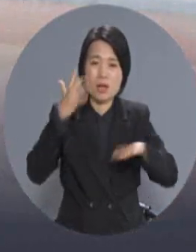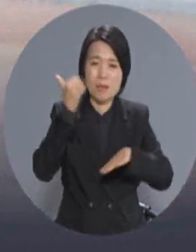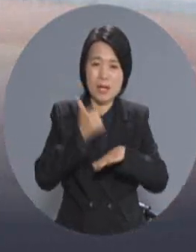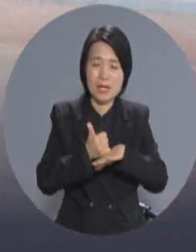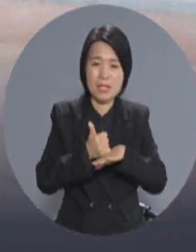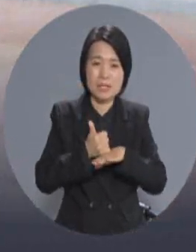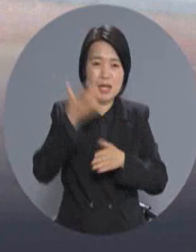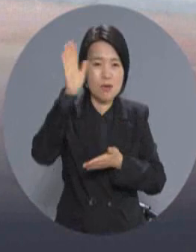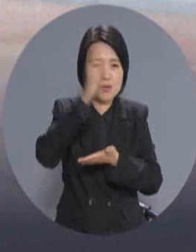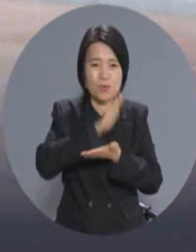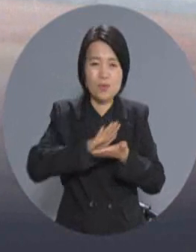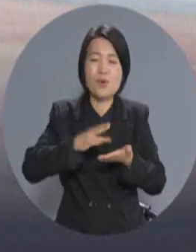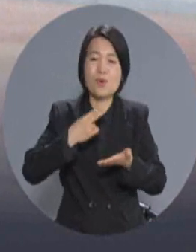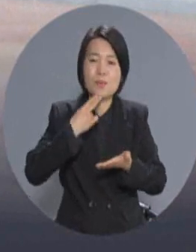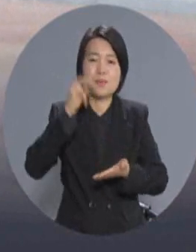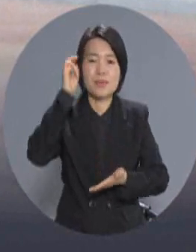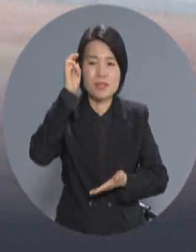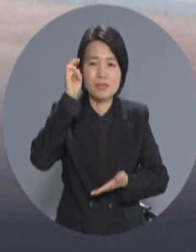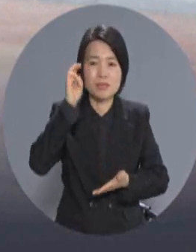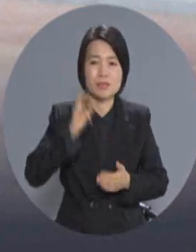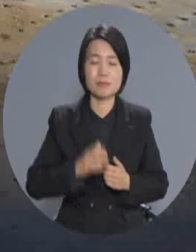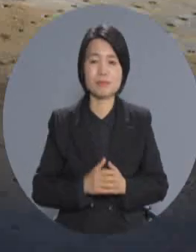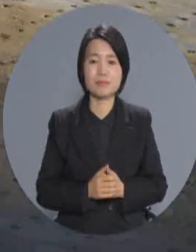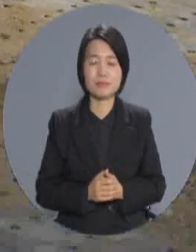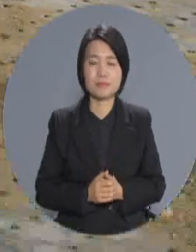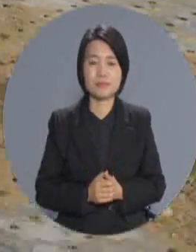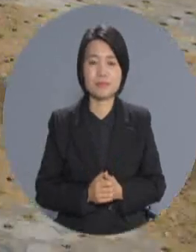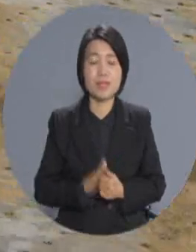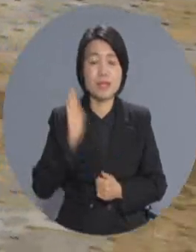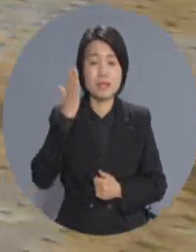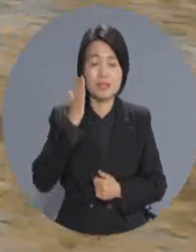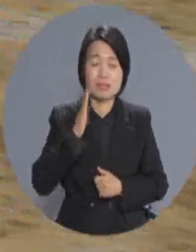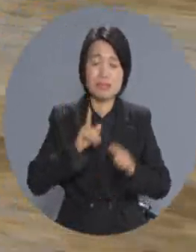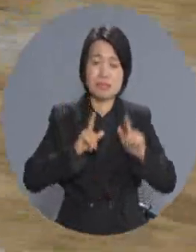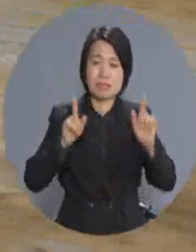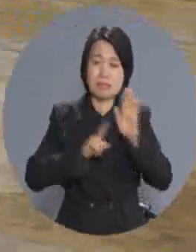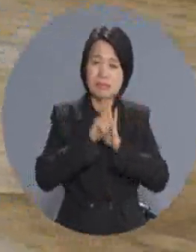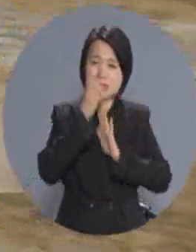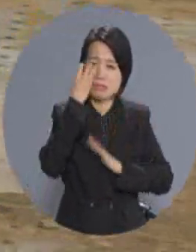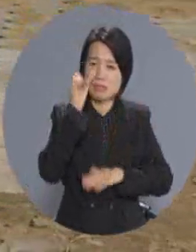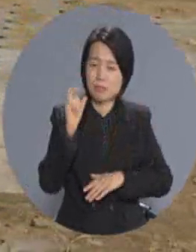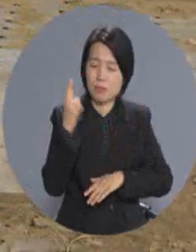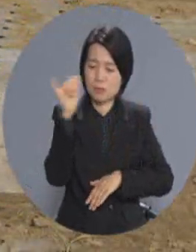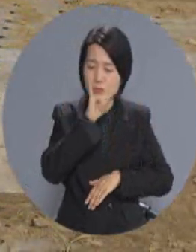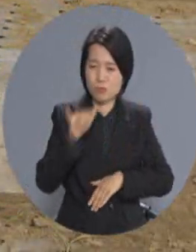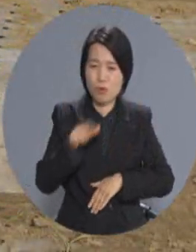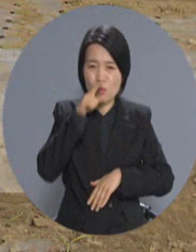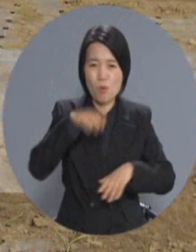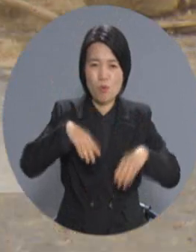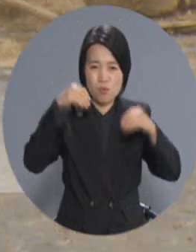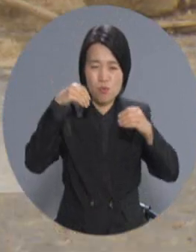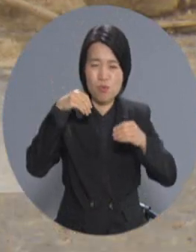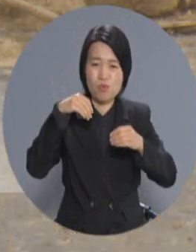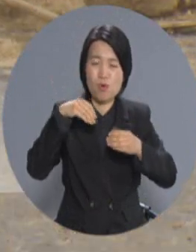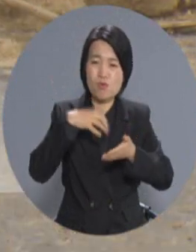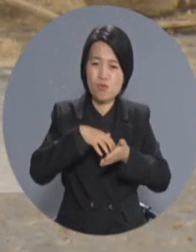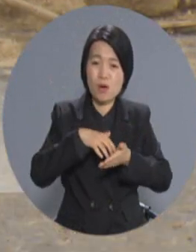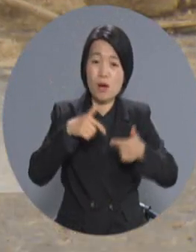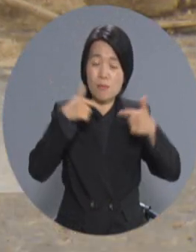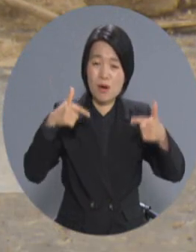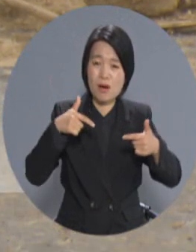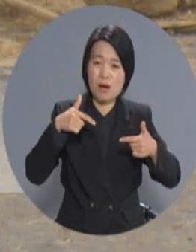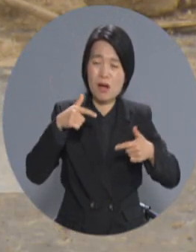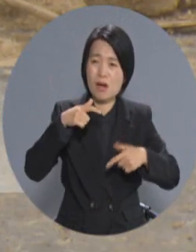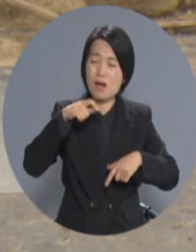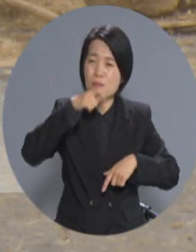저수위에 도달하거나 하지는 않을 걸로 전망을 하고 있습니다. 최근 기후변화로 전국적으로 가뭄의 빈도와 강도가 증가하고